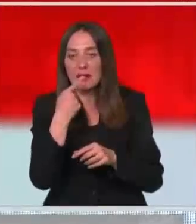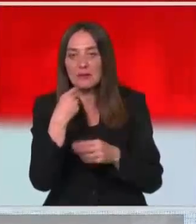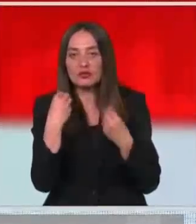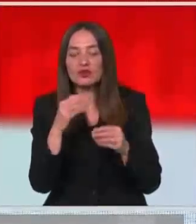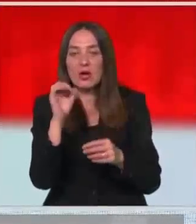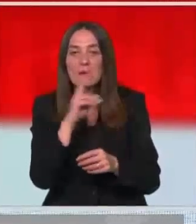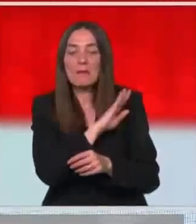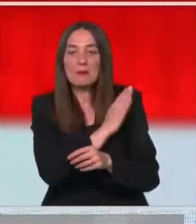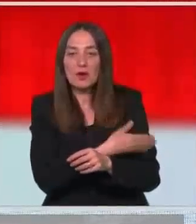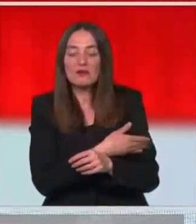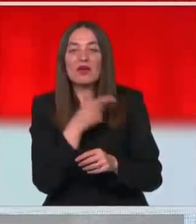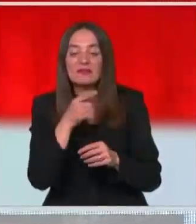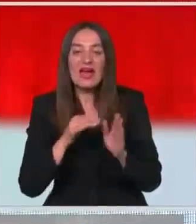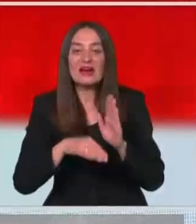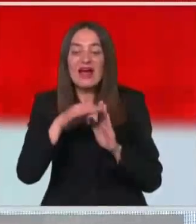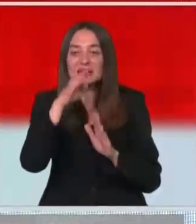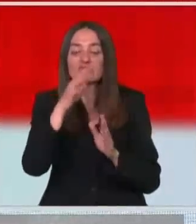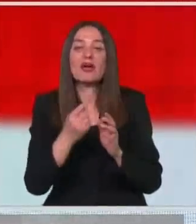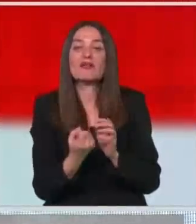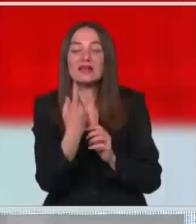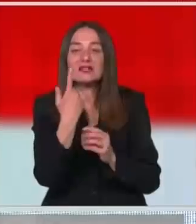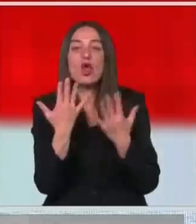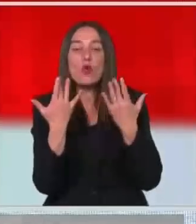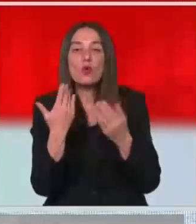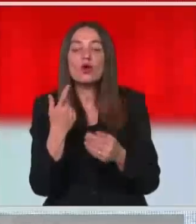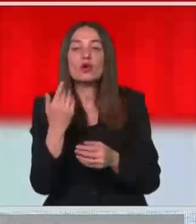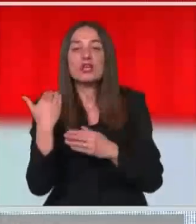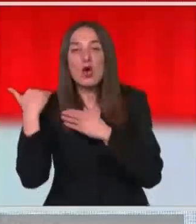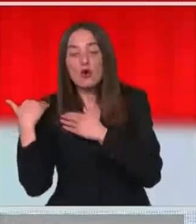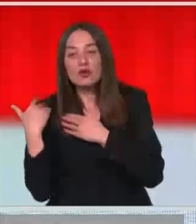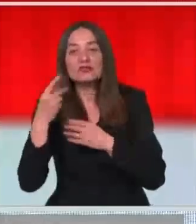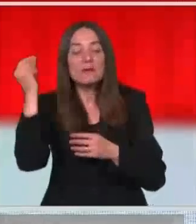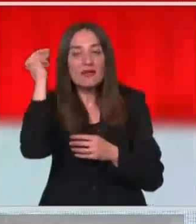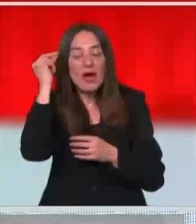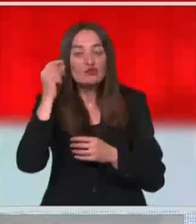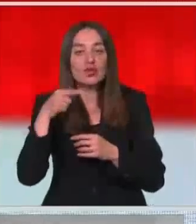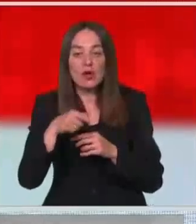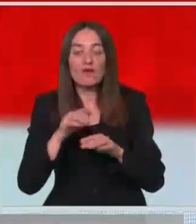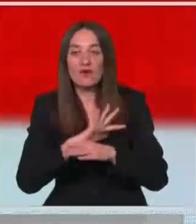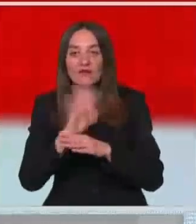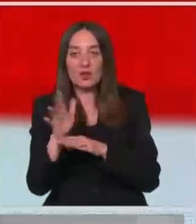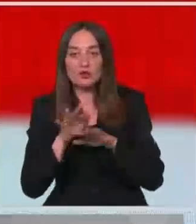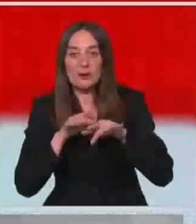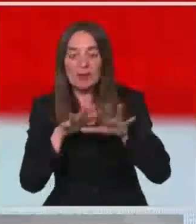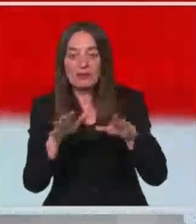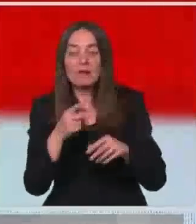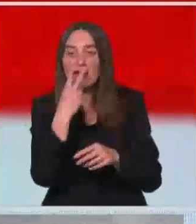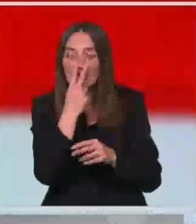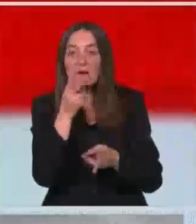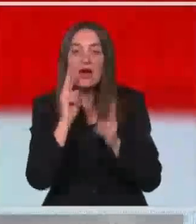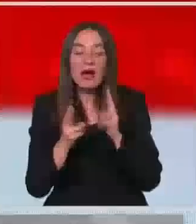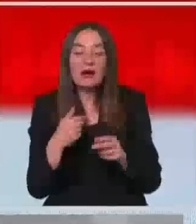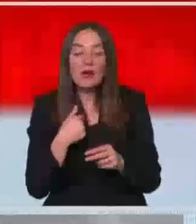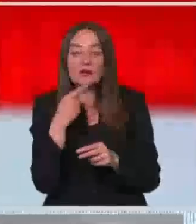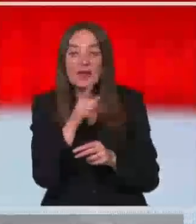imamo potencijal za rast. Taj rast će nastati ukoliko se oslonimo na lekcije naučene tokom ove pandemije i vidimo kako da utilizujemo